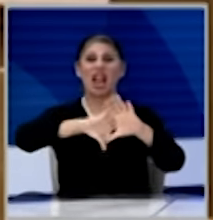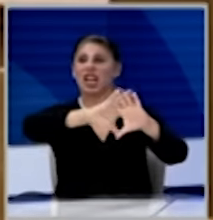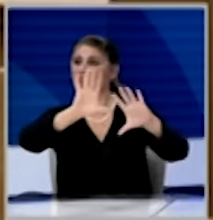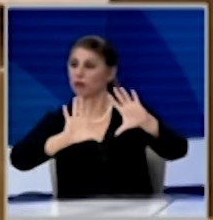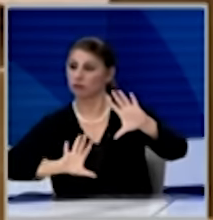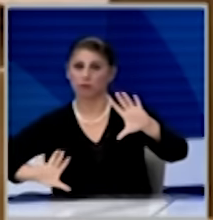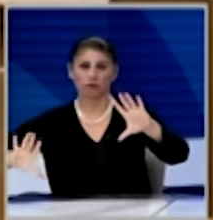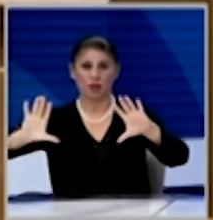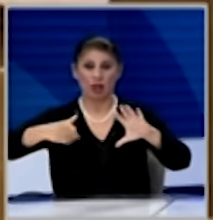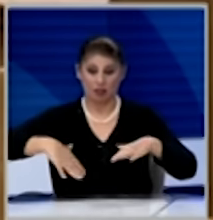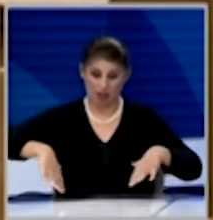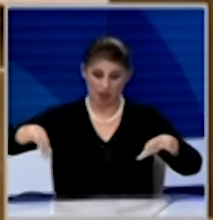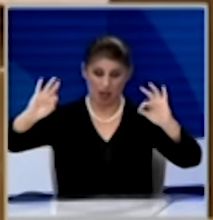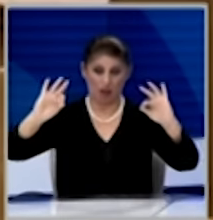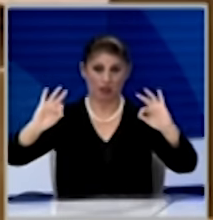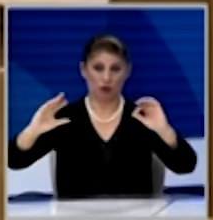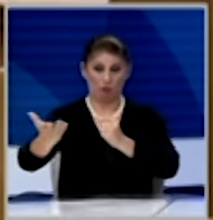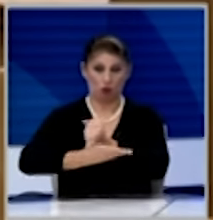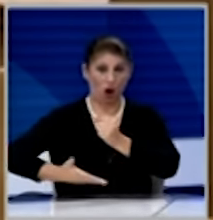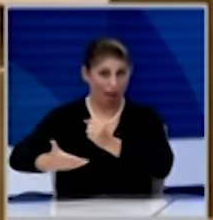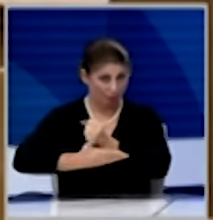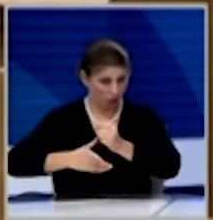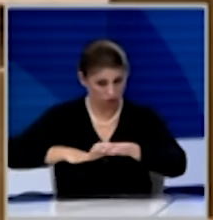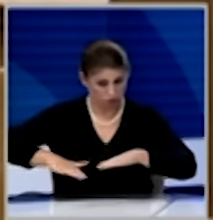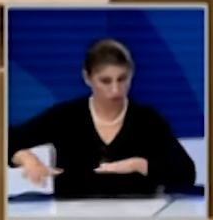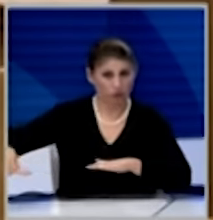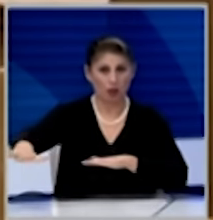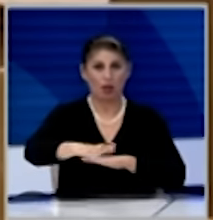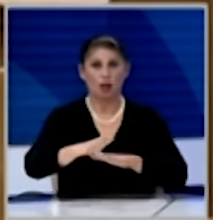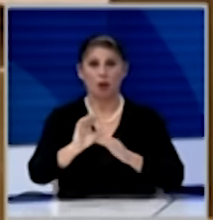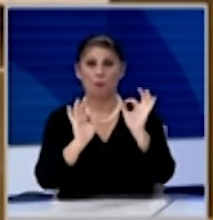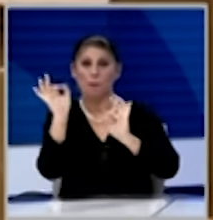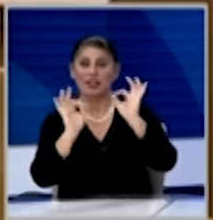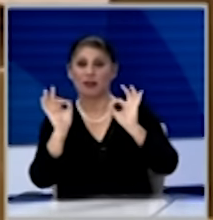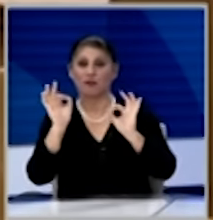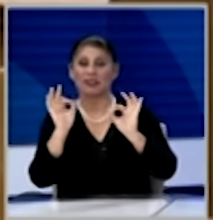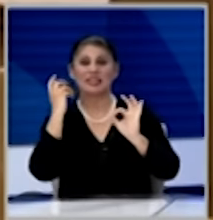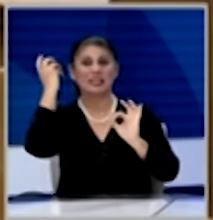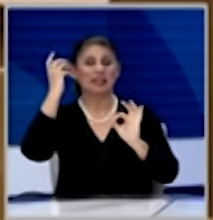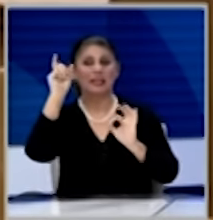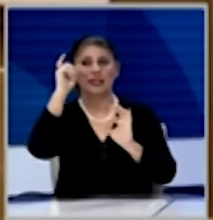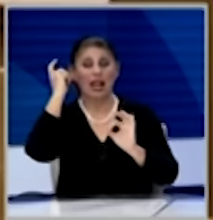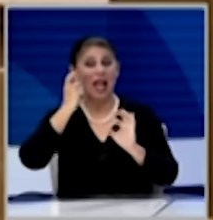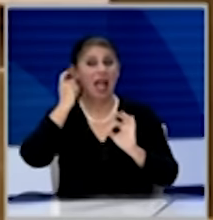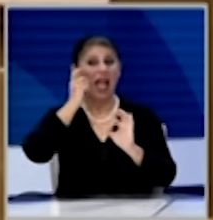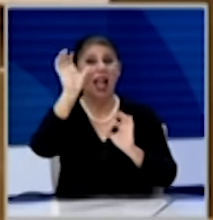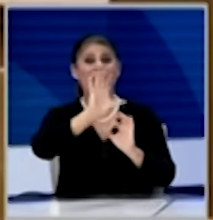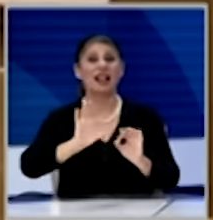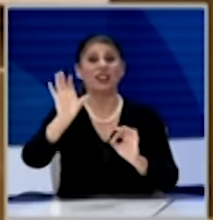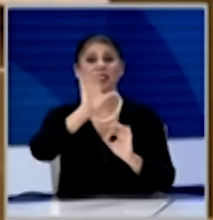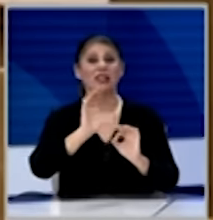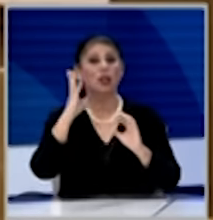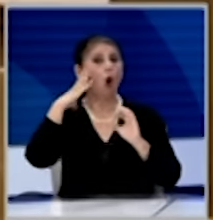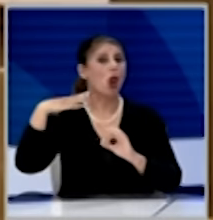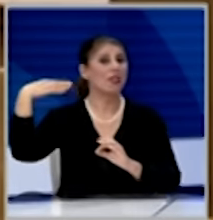να ξεκινήσω από τον κάμπο το οποίο περιγράφεται στην έκθεση της ολλανδικής εταιρείας χαρακτηρίζεται